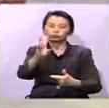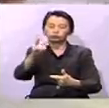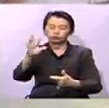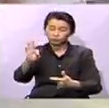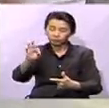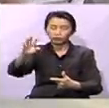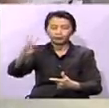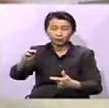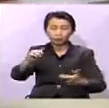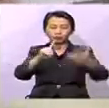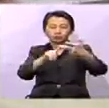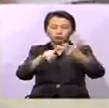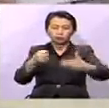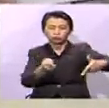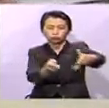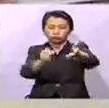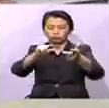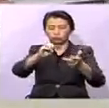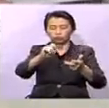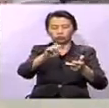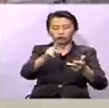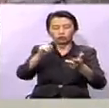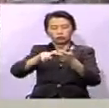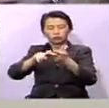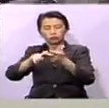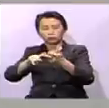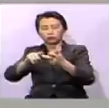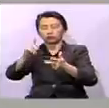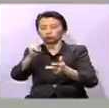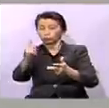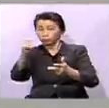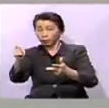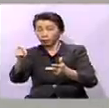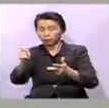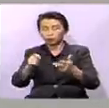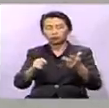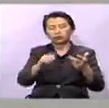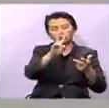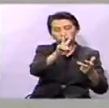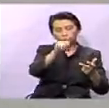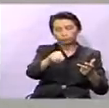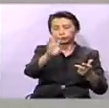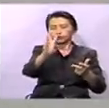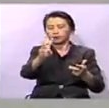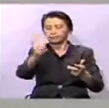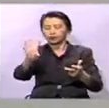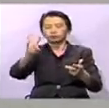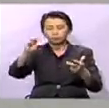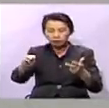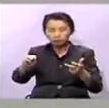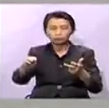23.79 meter, manakala Sungai Golok di Kuala Jambu Tumpat dengan bacaan 2.64